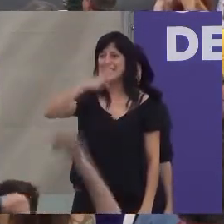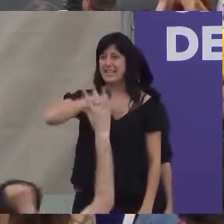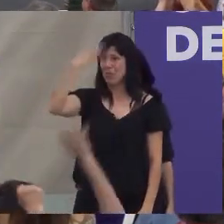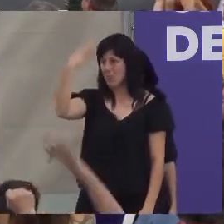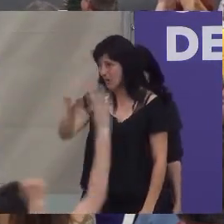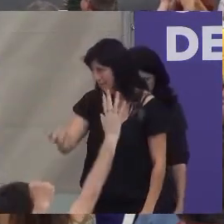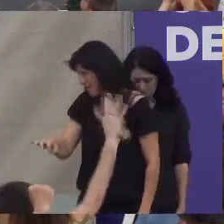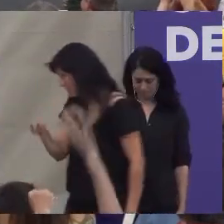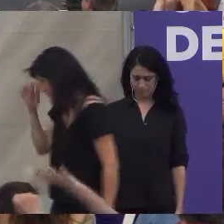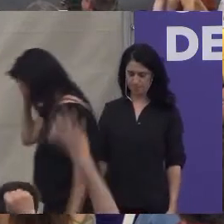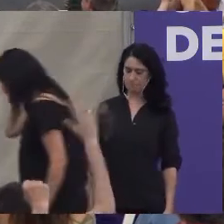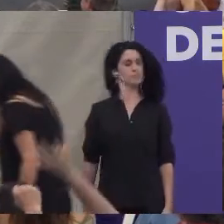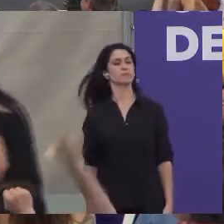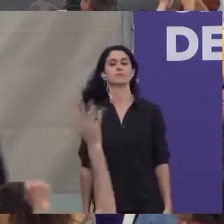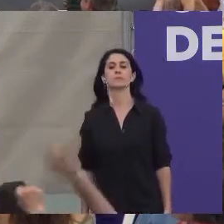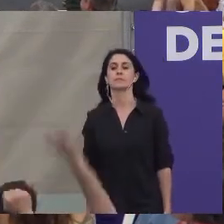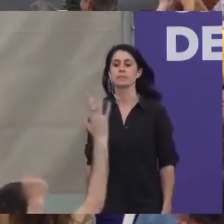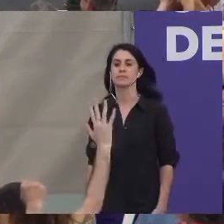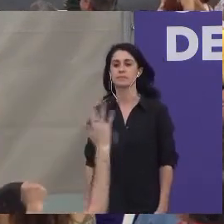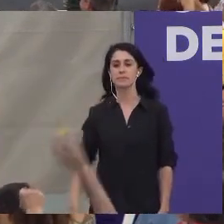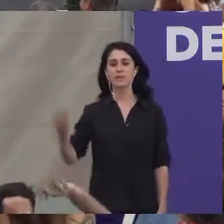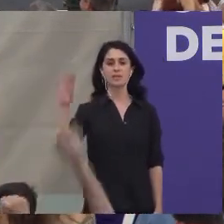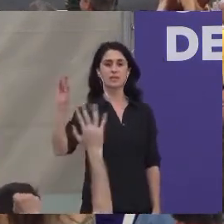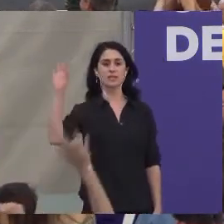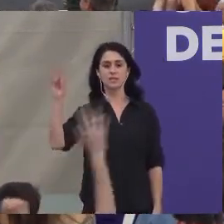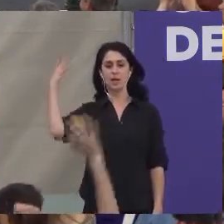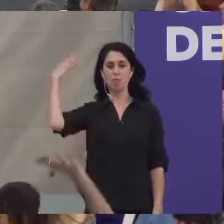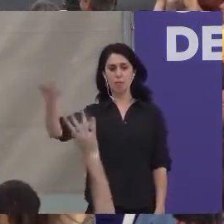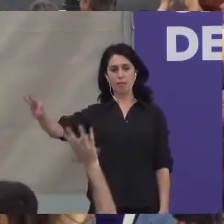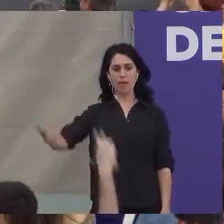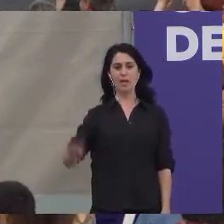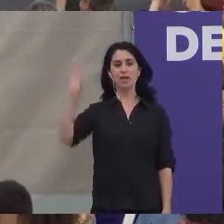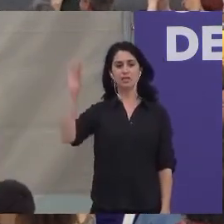Sí, se puede. Sí, se puede.